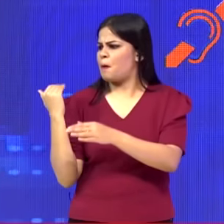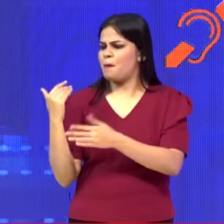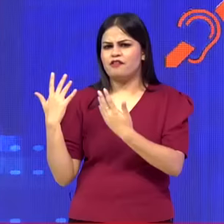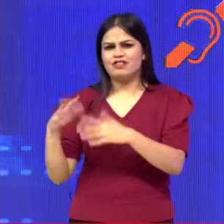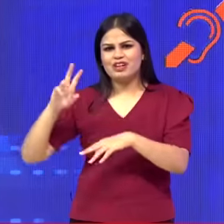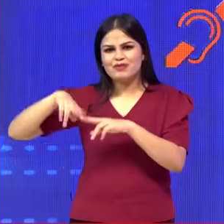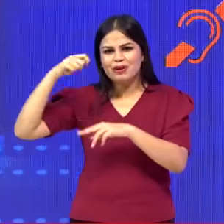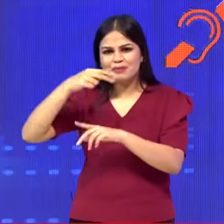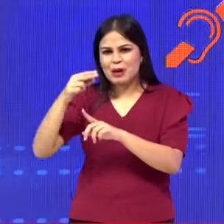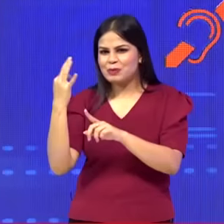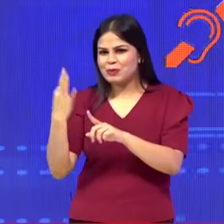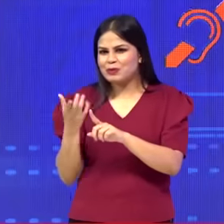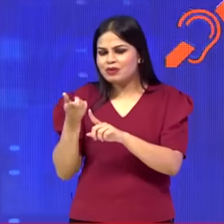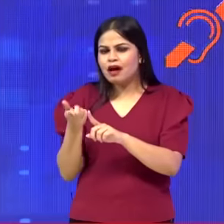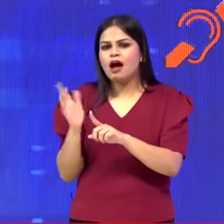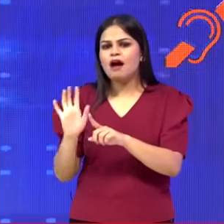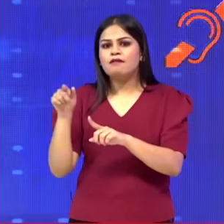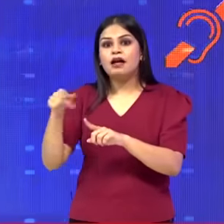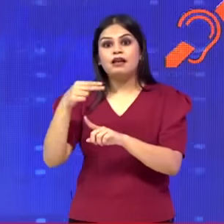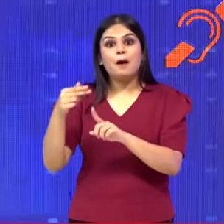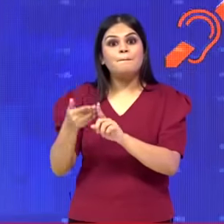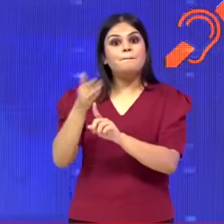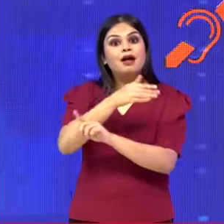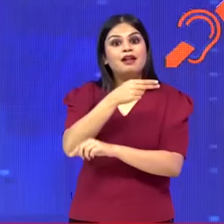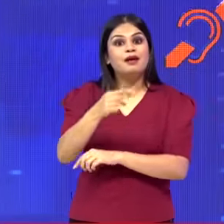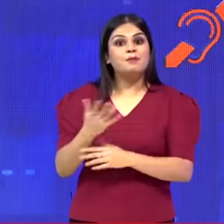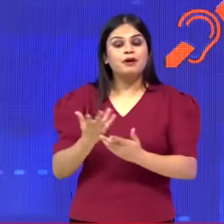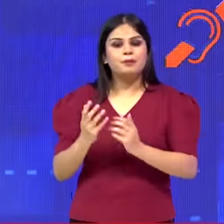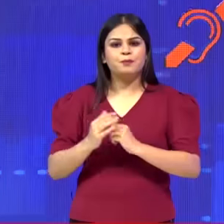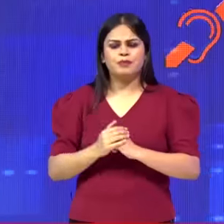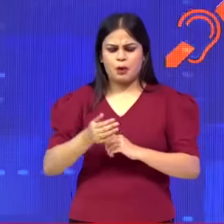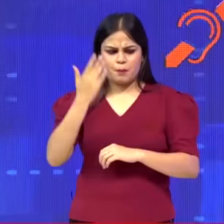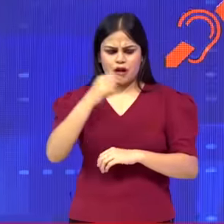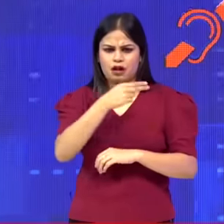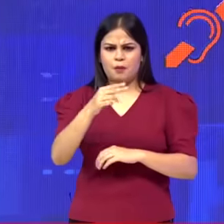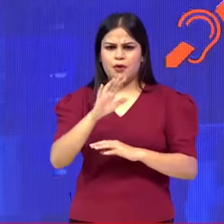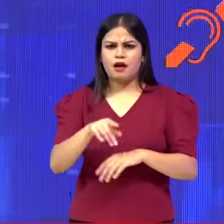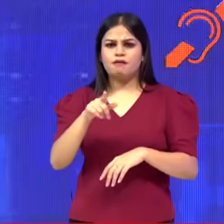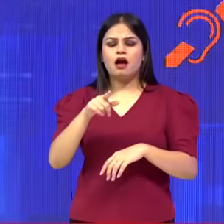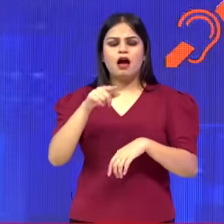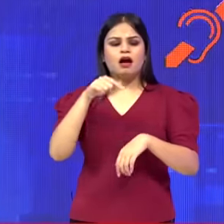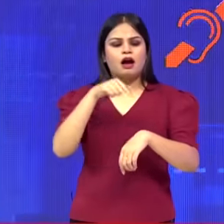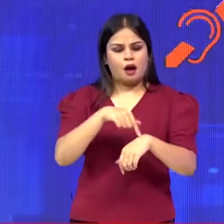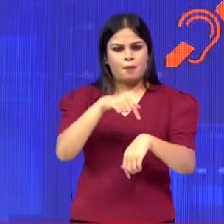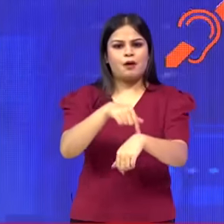है, इस फिल्म का नाम पहले रखा गया था कभी ईद कभी दिवाली?